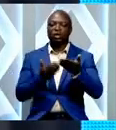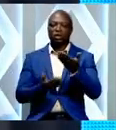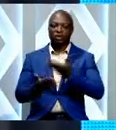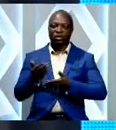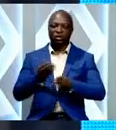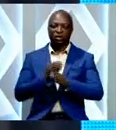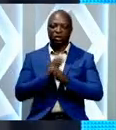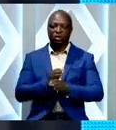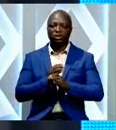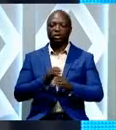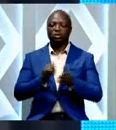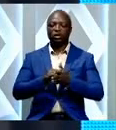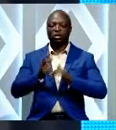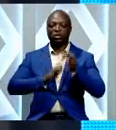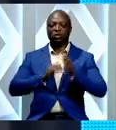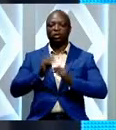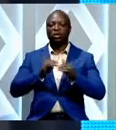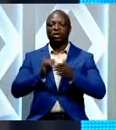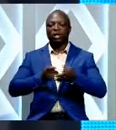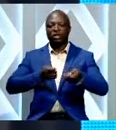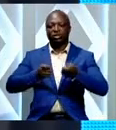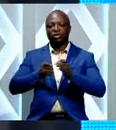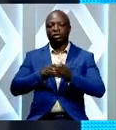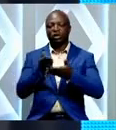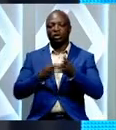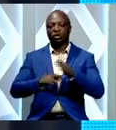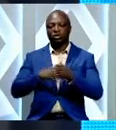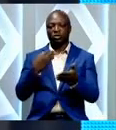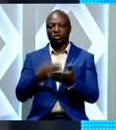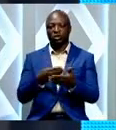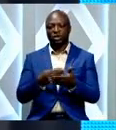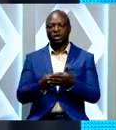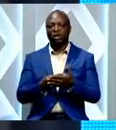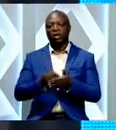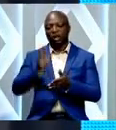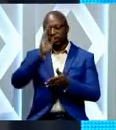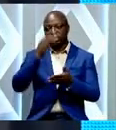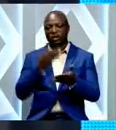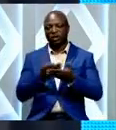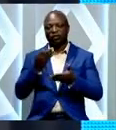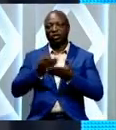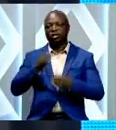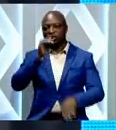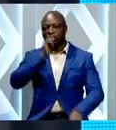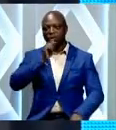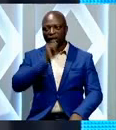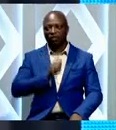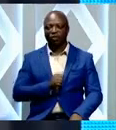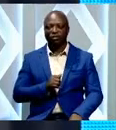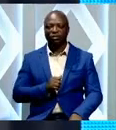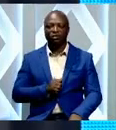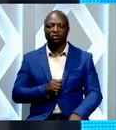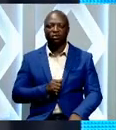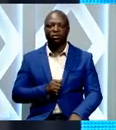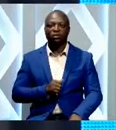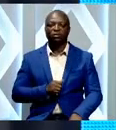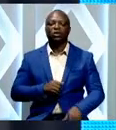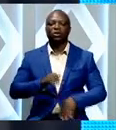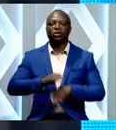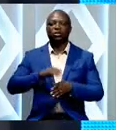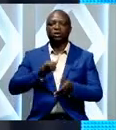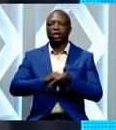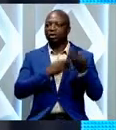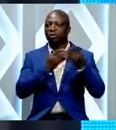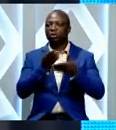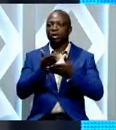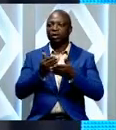infrastructures, la gestion des ressources budgétaires et la recherche de financements privés. De surcroît, depuis quelques